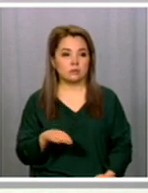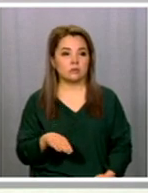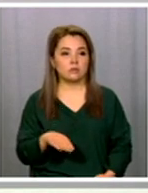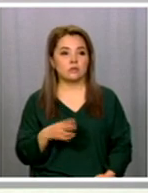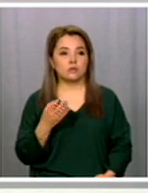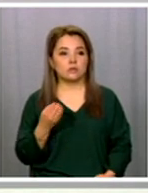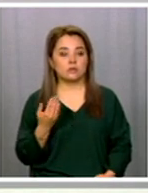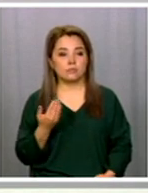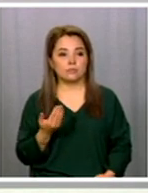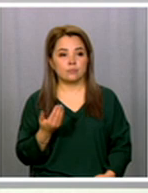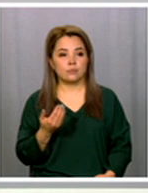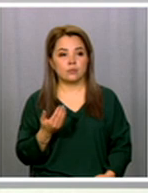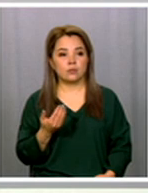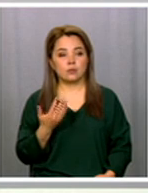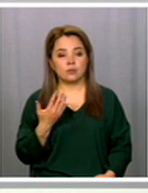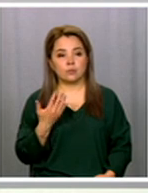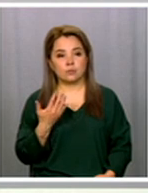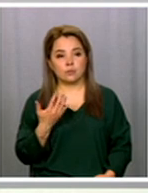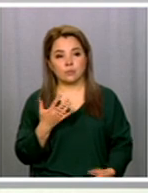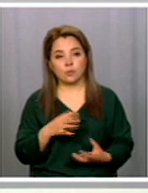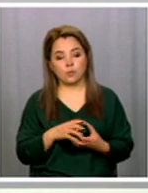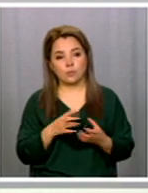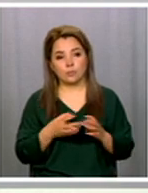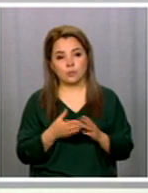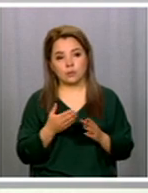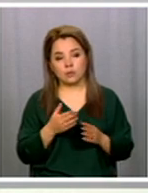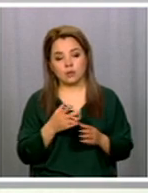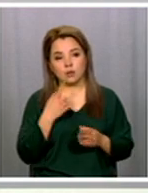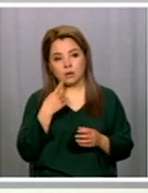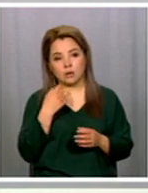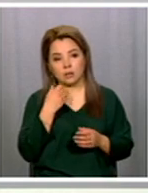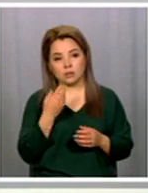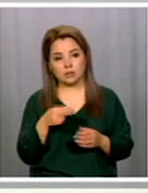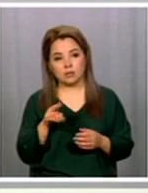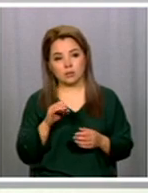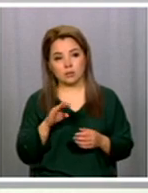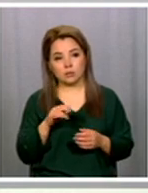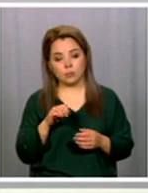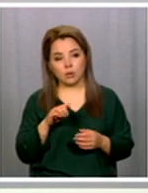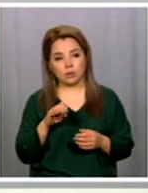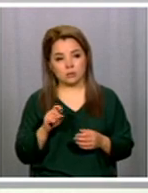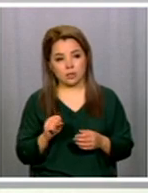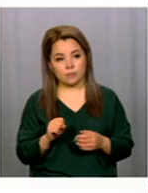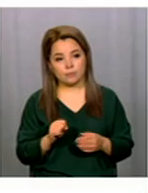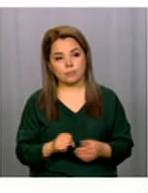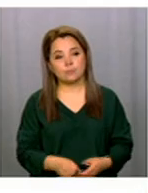және 5 көміртекті қант, яғни дезоксирибозадан